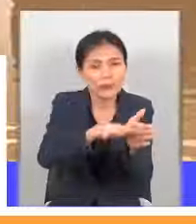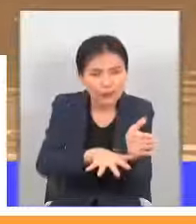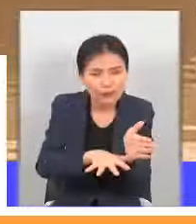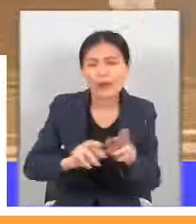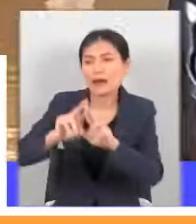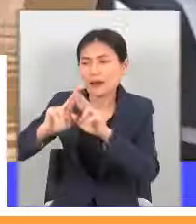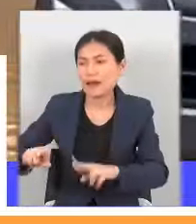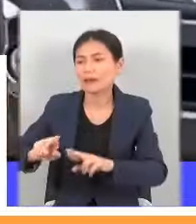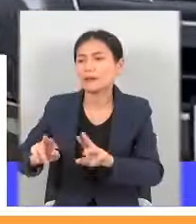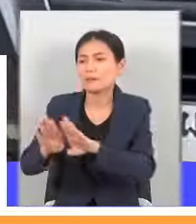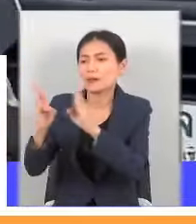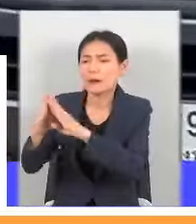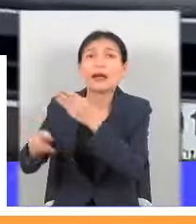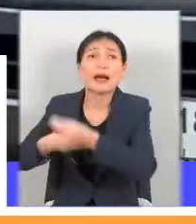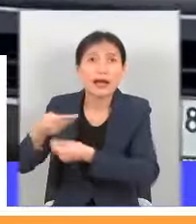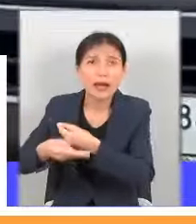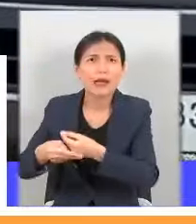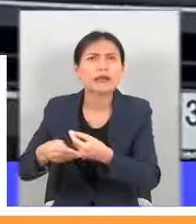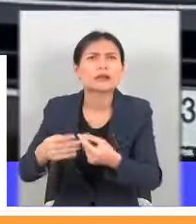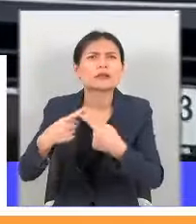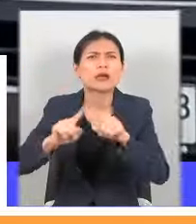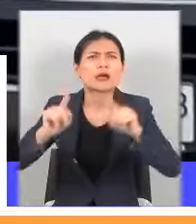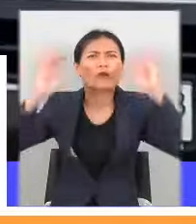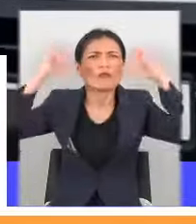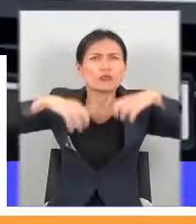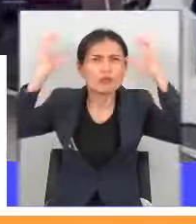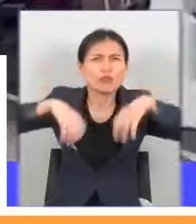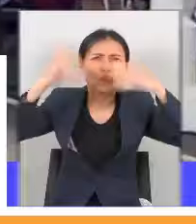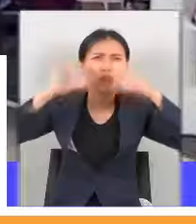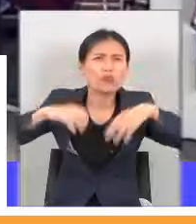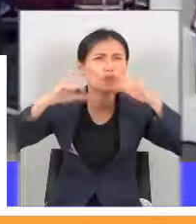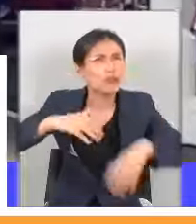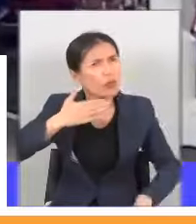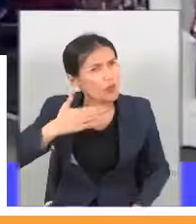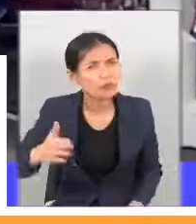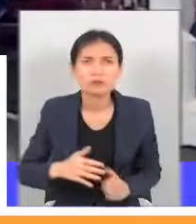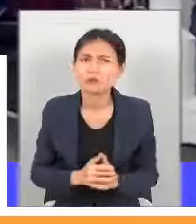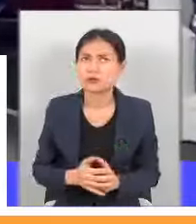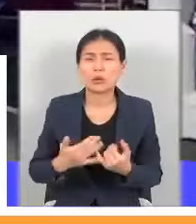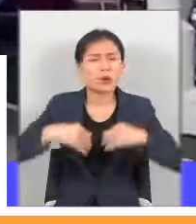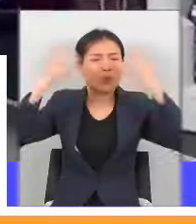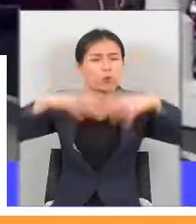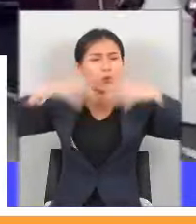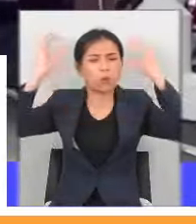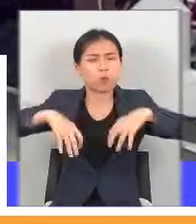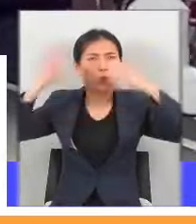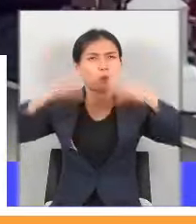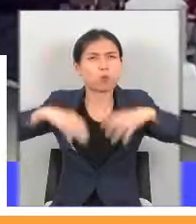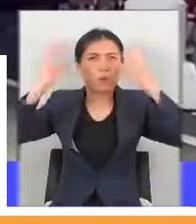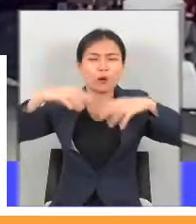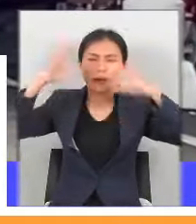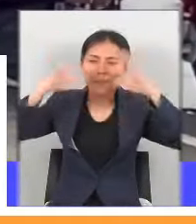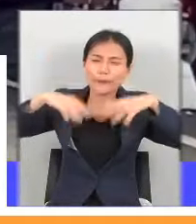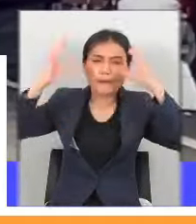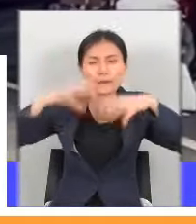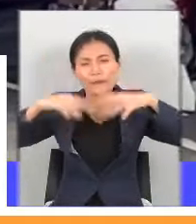หาตังกันแล้วนะคะแต่ฝนยังไม่หยุด อ ่ะแล้วเนี่ยทำท่าว่ามันจะยุดตกอย่างเงี้ยค่ะอีสออีแสไปในบางวันที่ไม่ได้ต